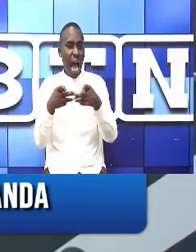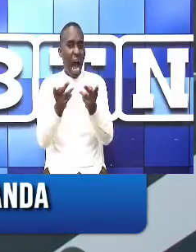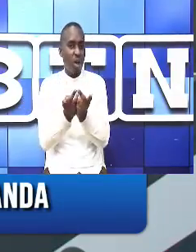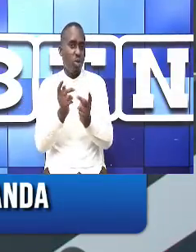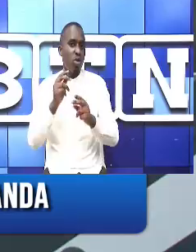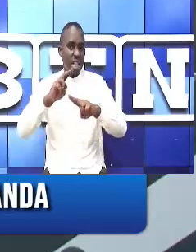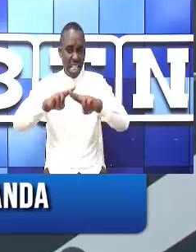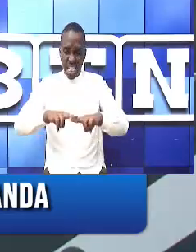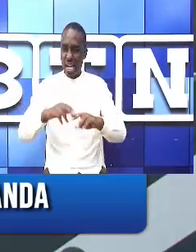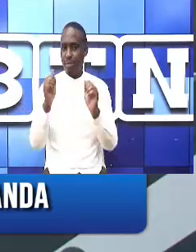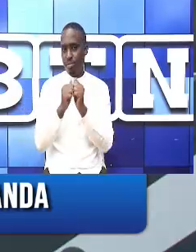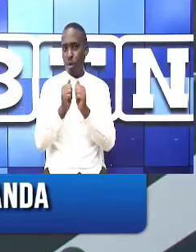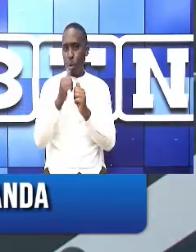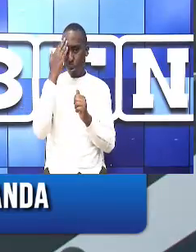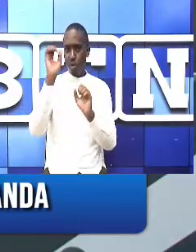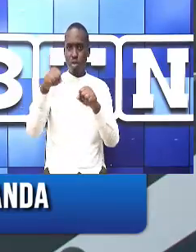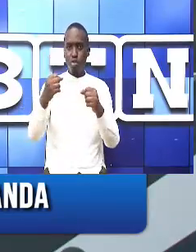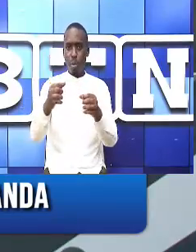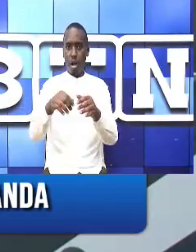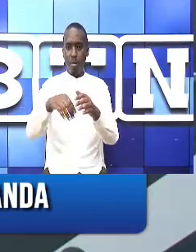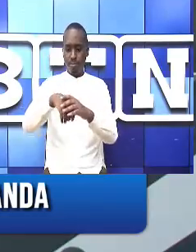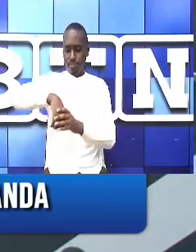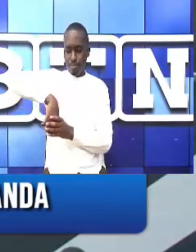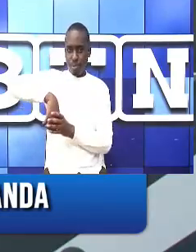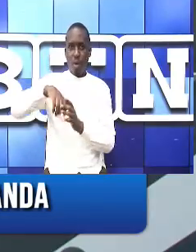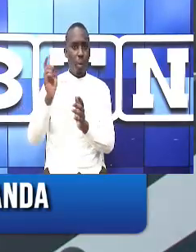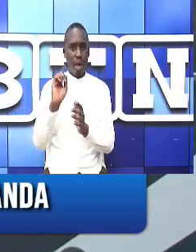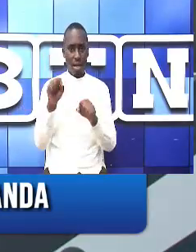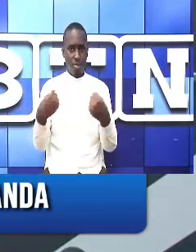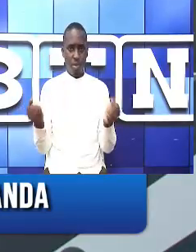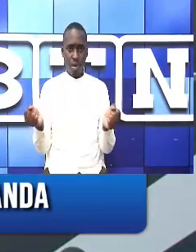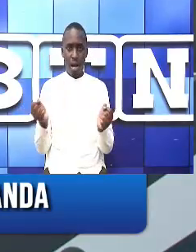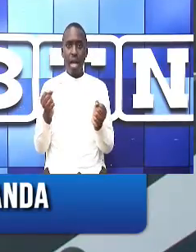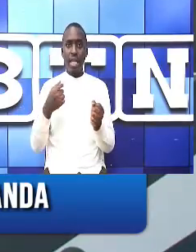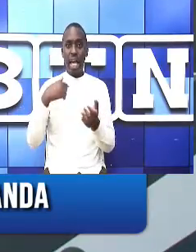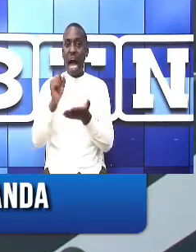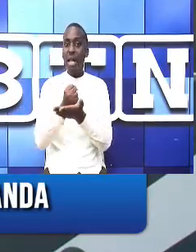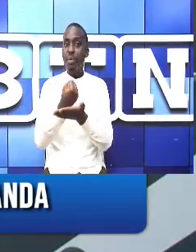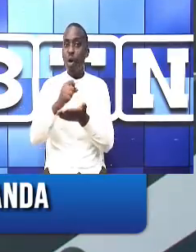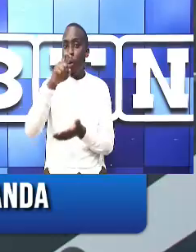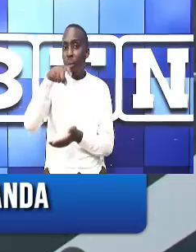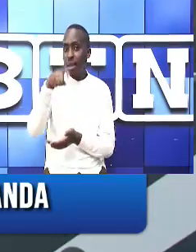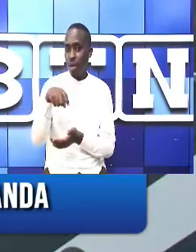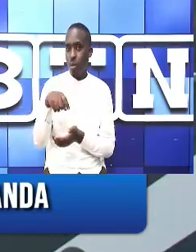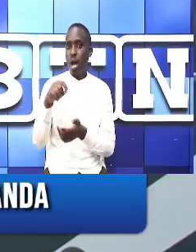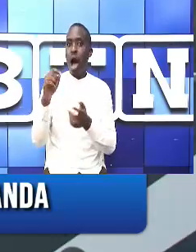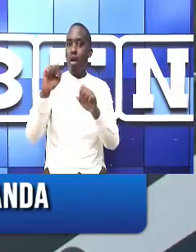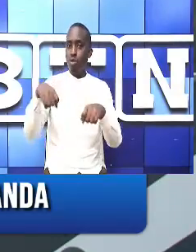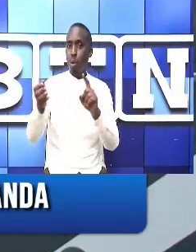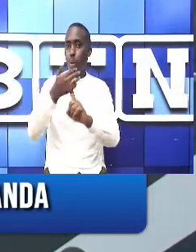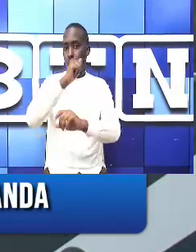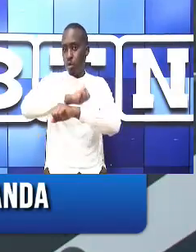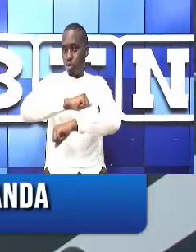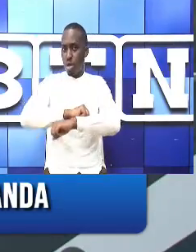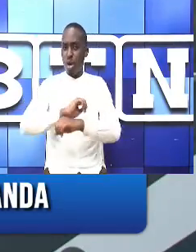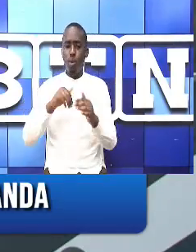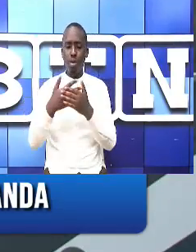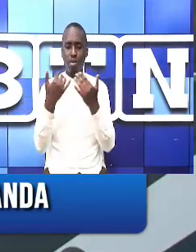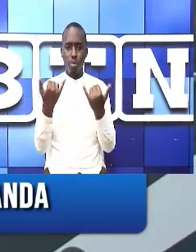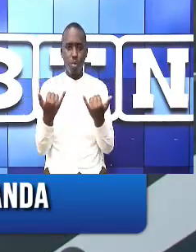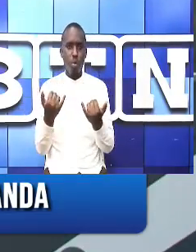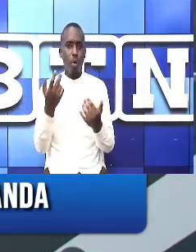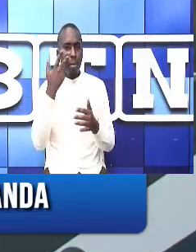kwicara birangura kuko simina birumvikana hari bya byangombwa noneho nkenerwa ari bize gusanga ku ishuri aha ngaha kugeza ubu